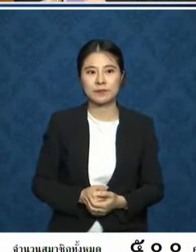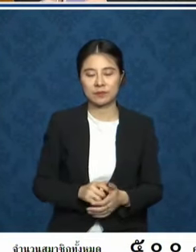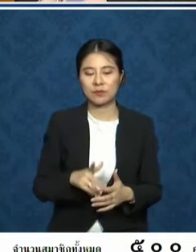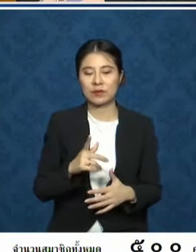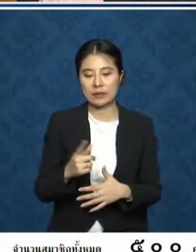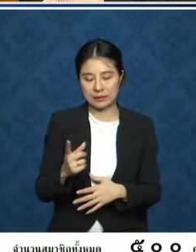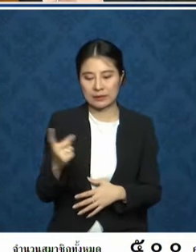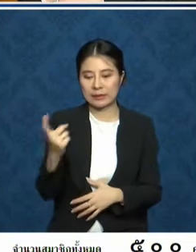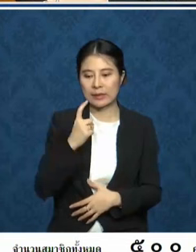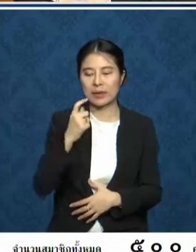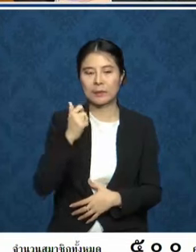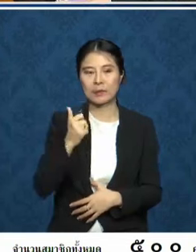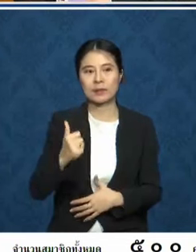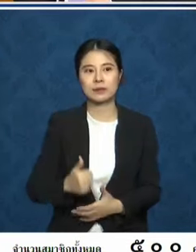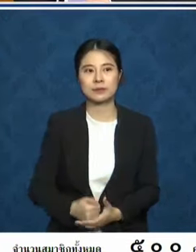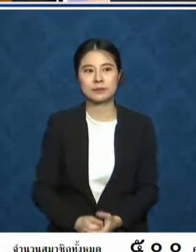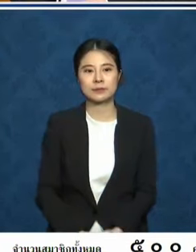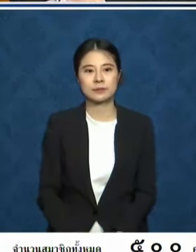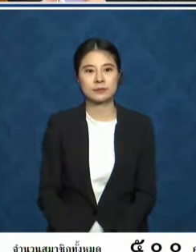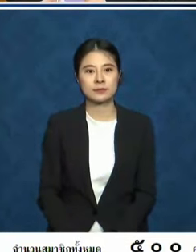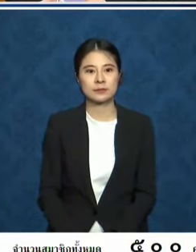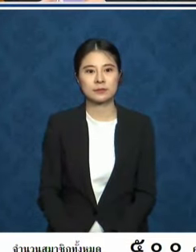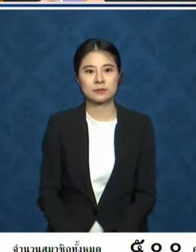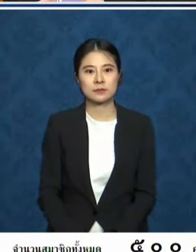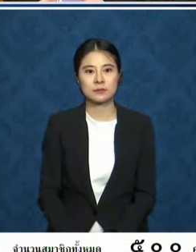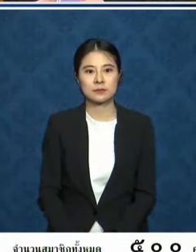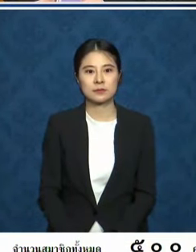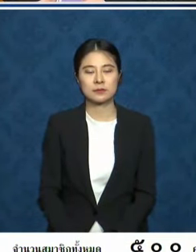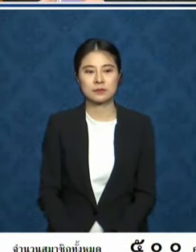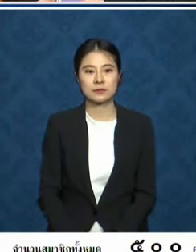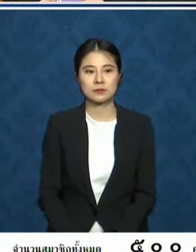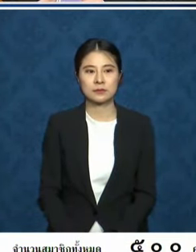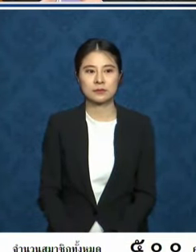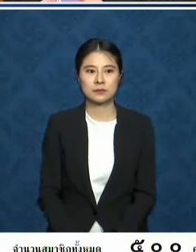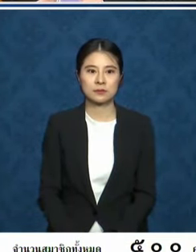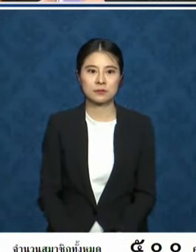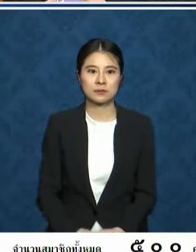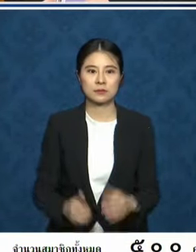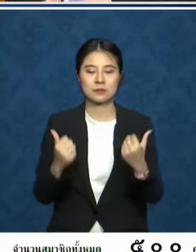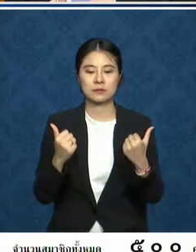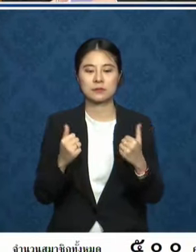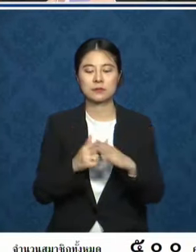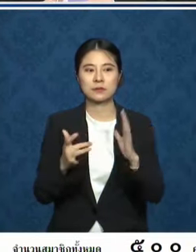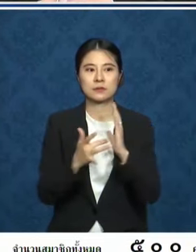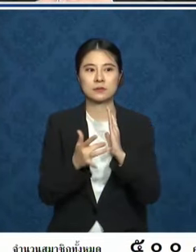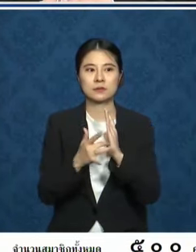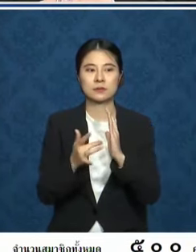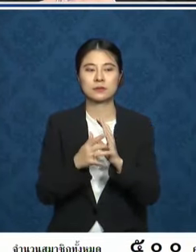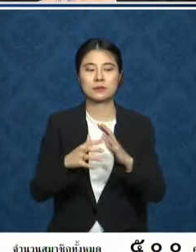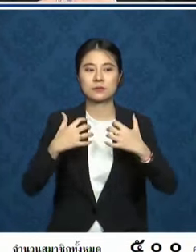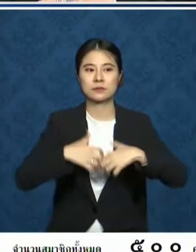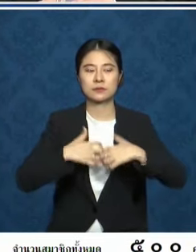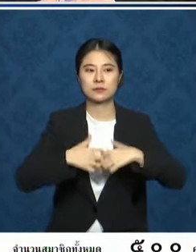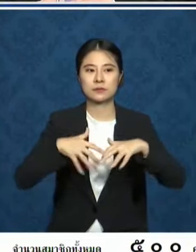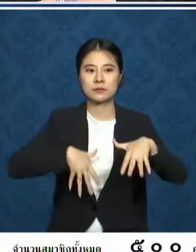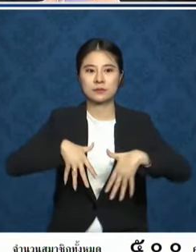ภัหังนะครับไปต่อเลยครับนอกจากนั้ก็มการถายทอดเทคโนโยีให้อุตสาหกรมและชุชนนะครับโด